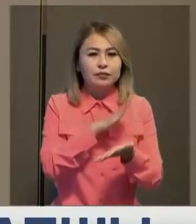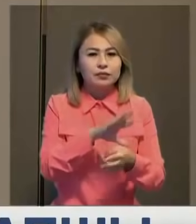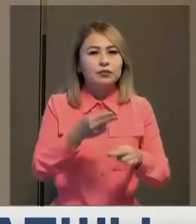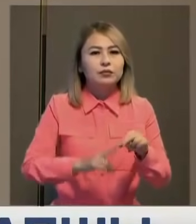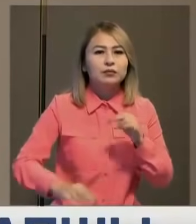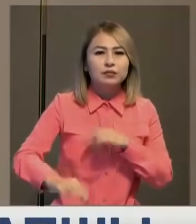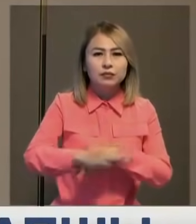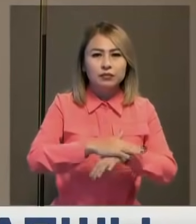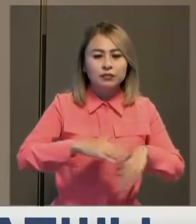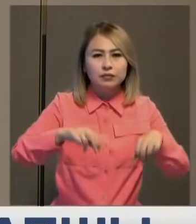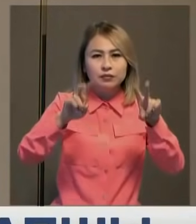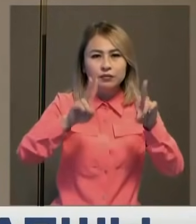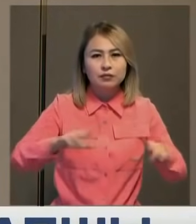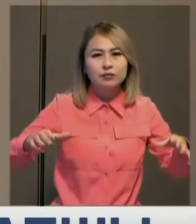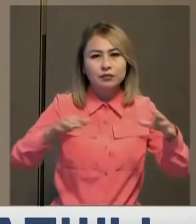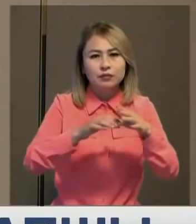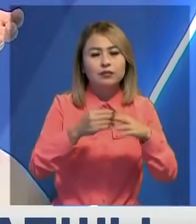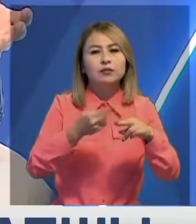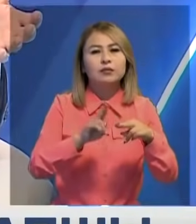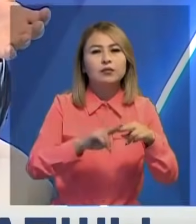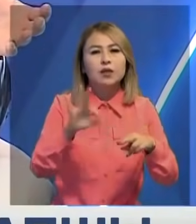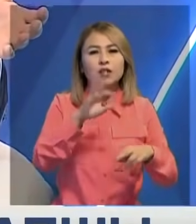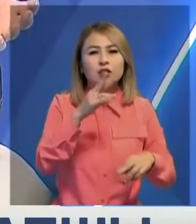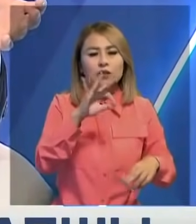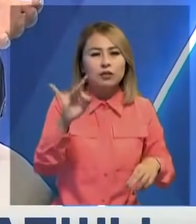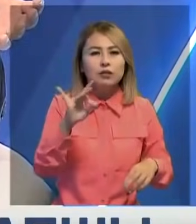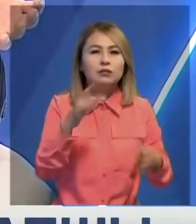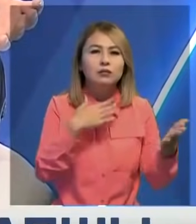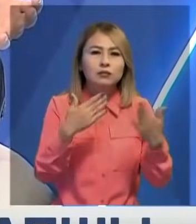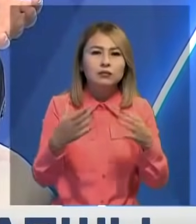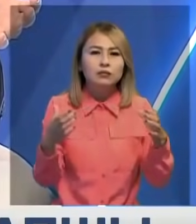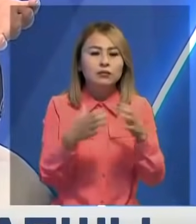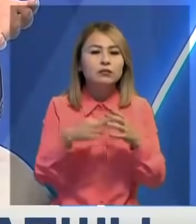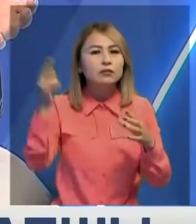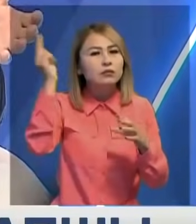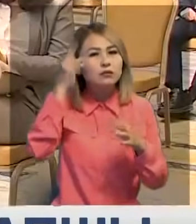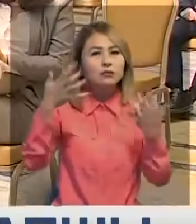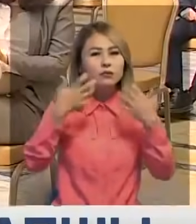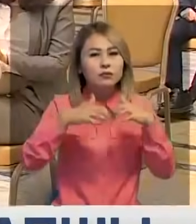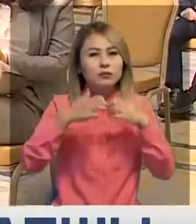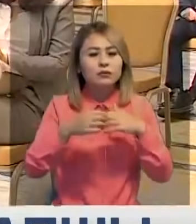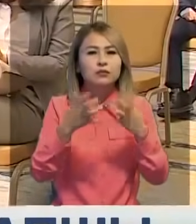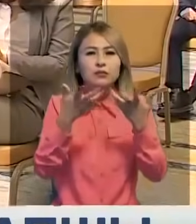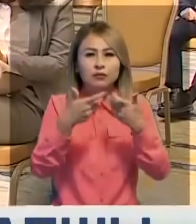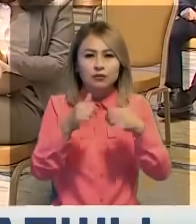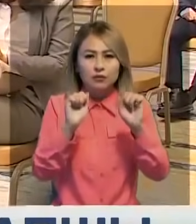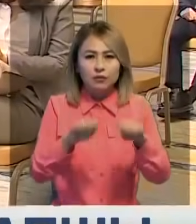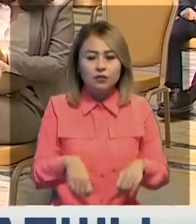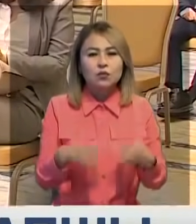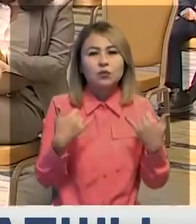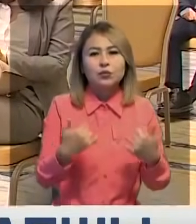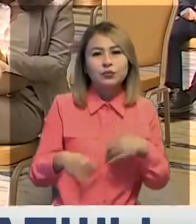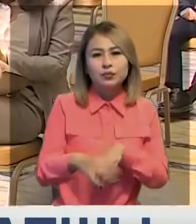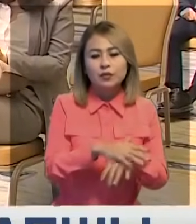енгізілмеген. Сондықтан нарықта маман тапшылығы байқалады. Оған қоса салалық GR-дың қыр-сырын меңгергендердің саны саусақпен